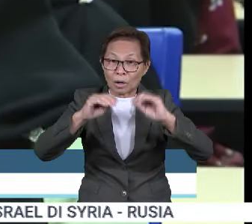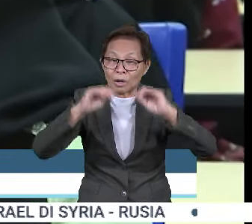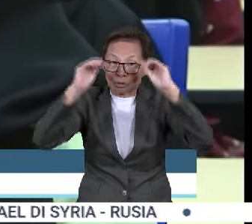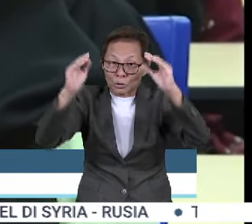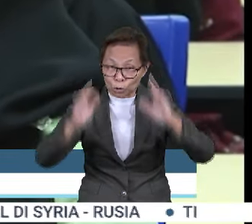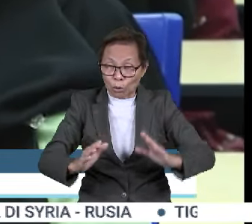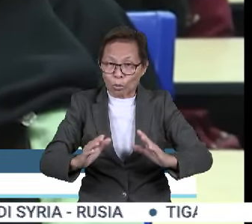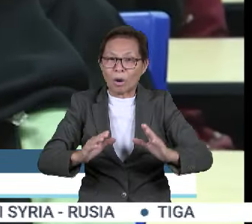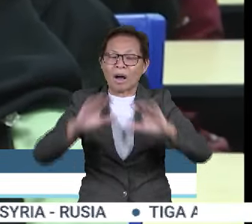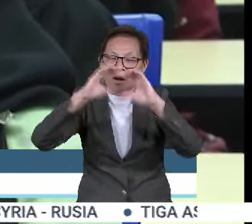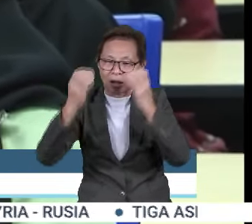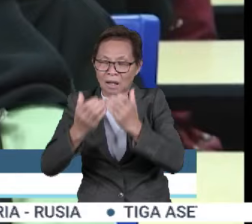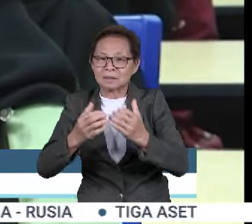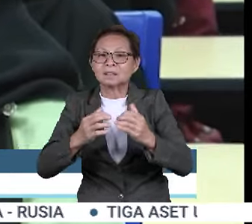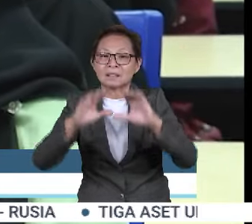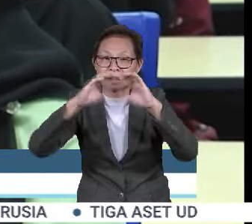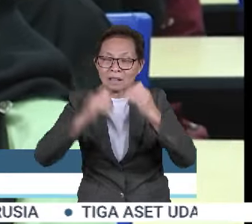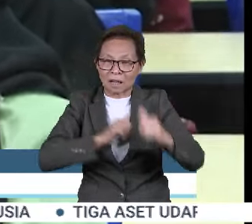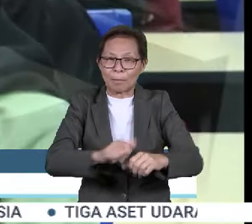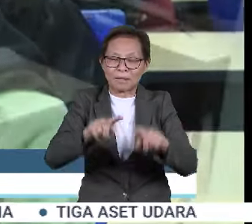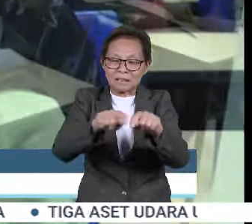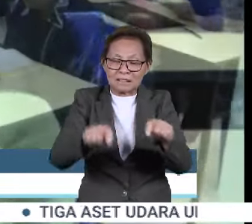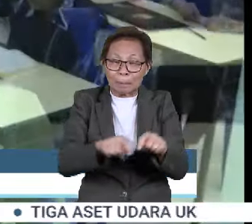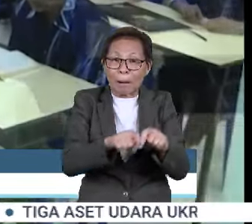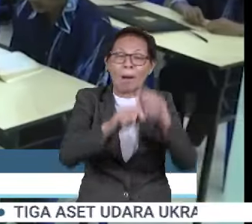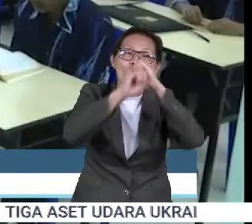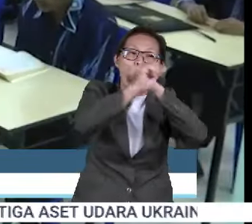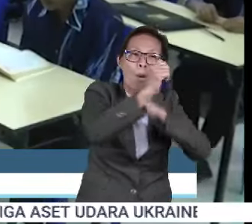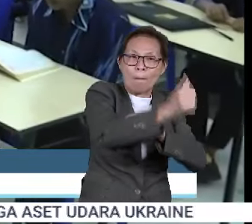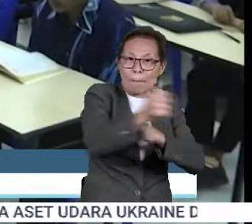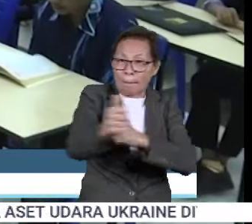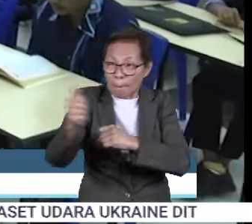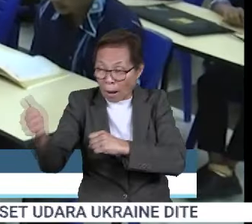kelas agama di penempatan masing-masing. Sebahagiannya